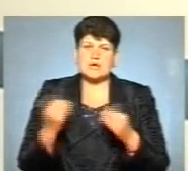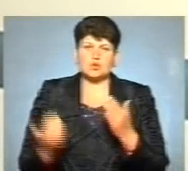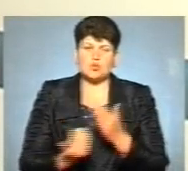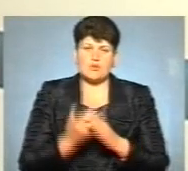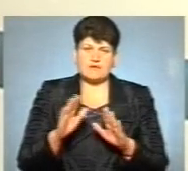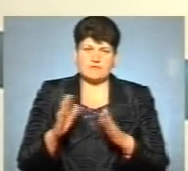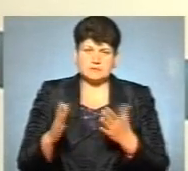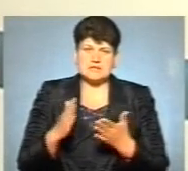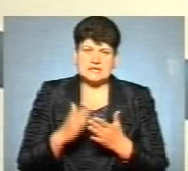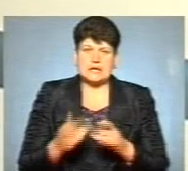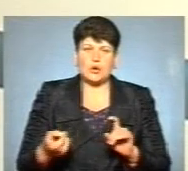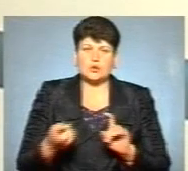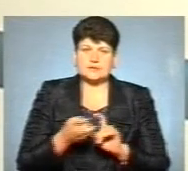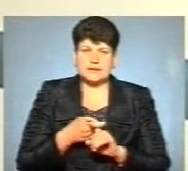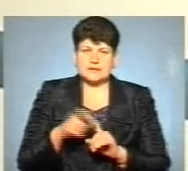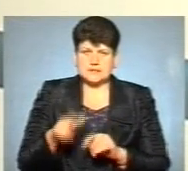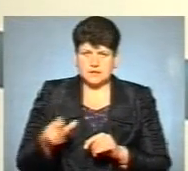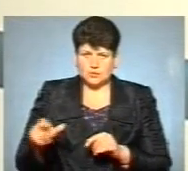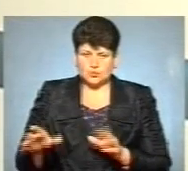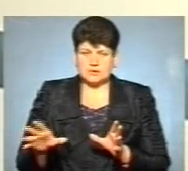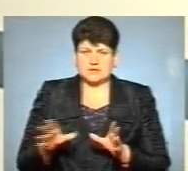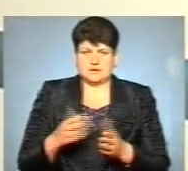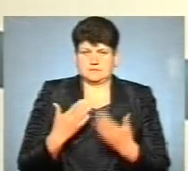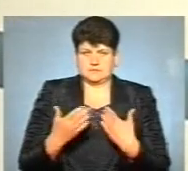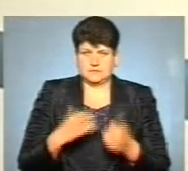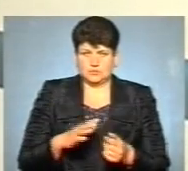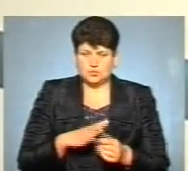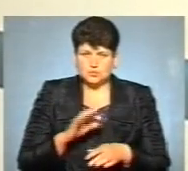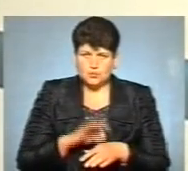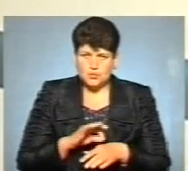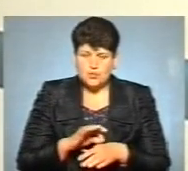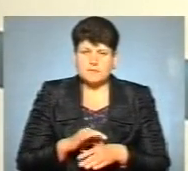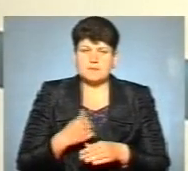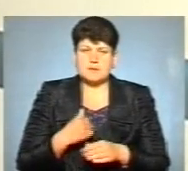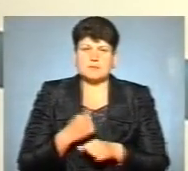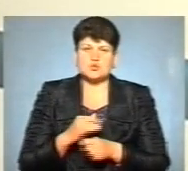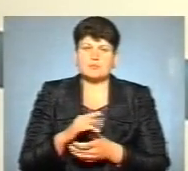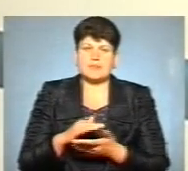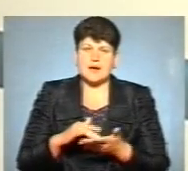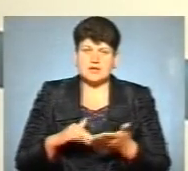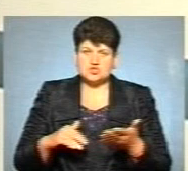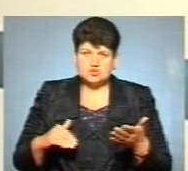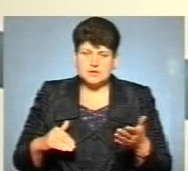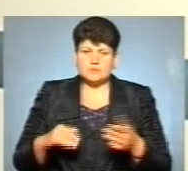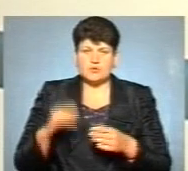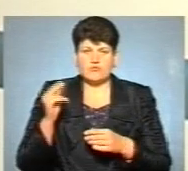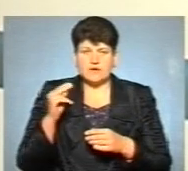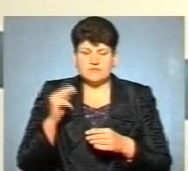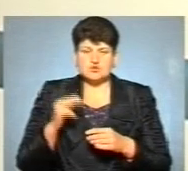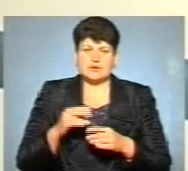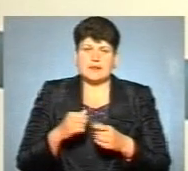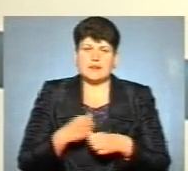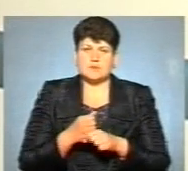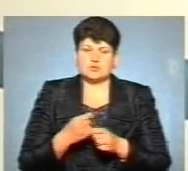щодня є контактні люди, які контактували з хворими. І тому ми працюємо далі по вивченню і по лабораторному